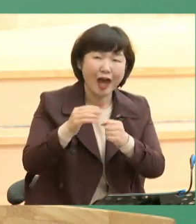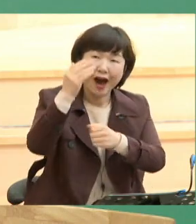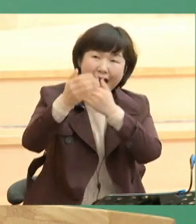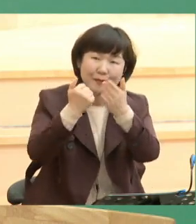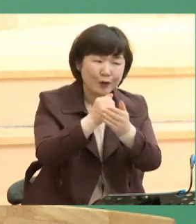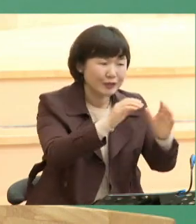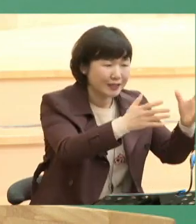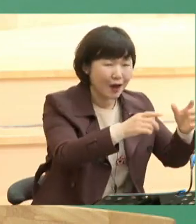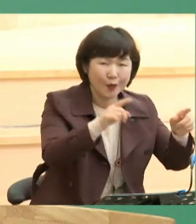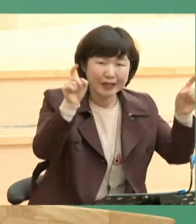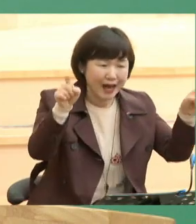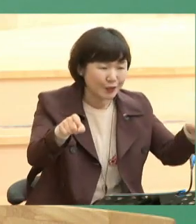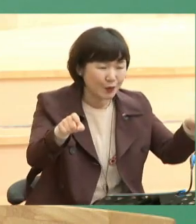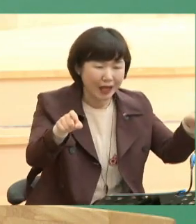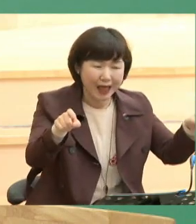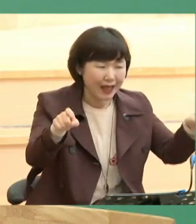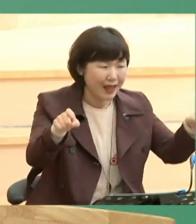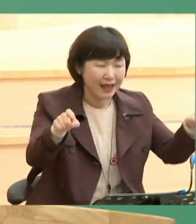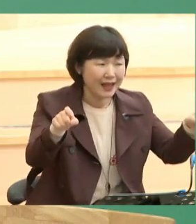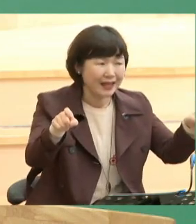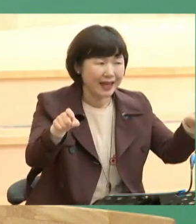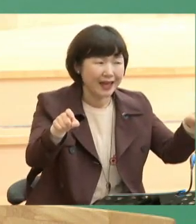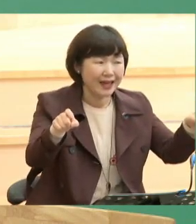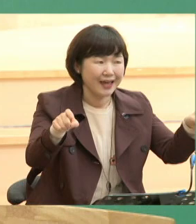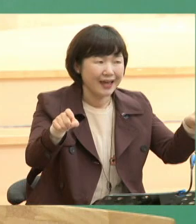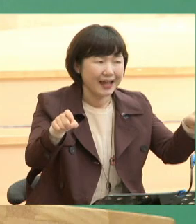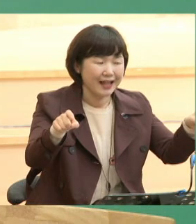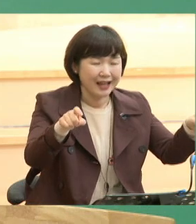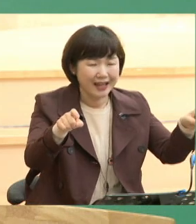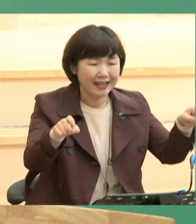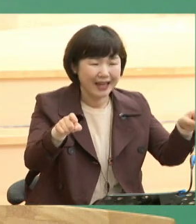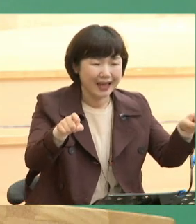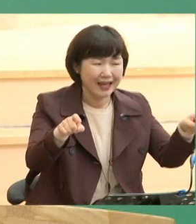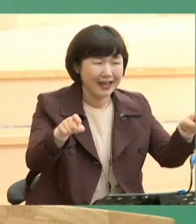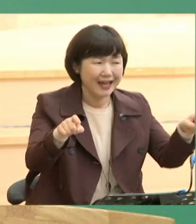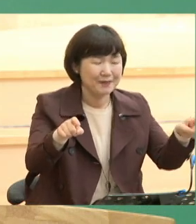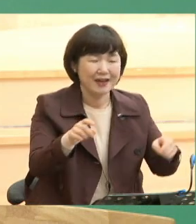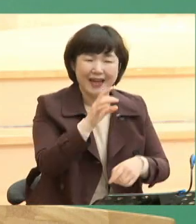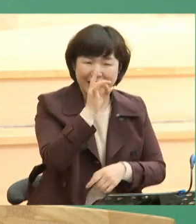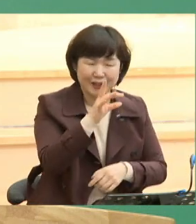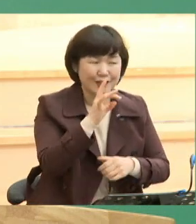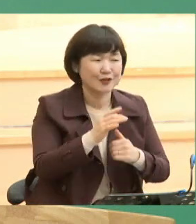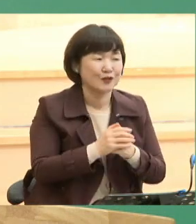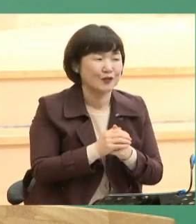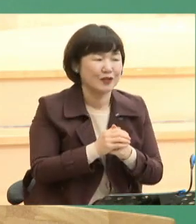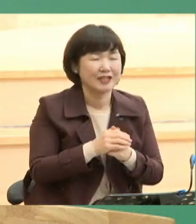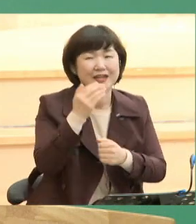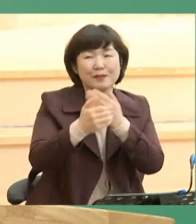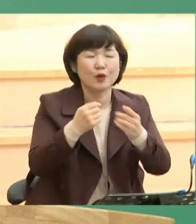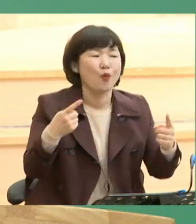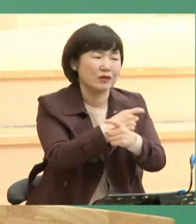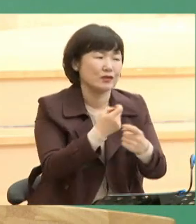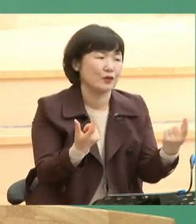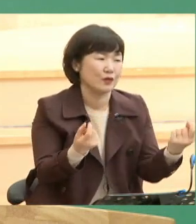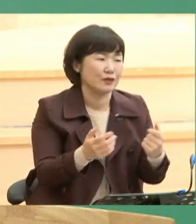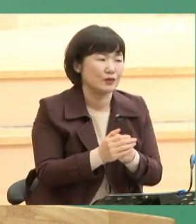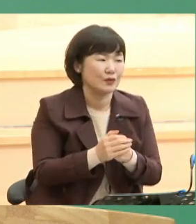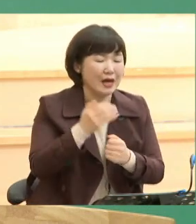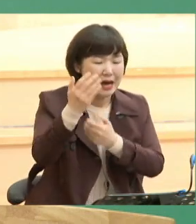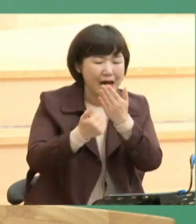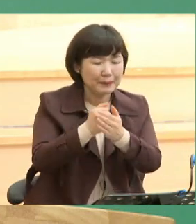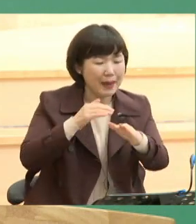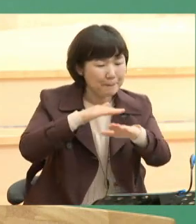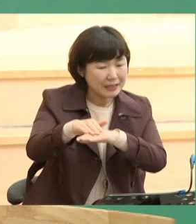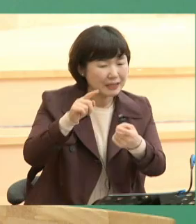양다리를 걸치고 살려는 그것 자체가 문제 거 하나님과 원수 닦은 말입니까 하나님의 방식대로